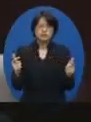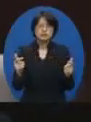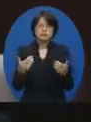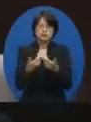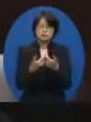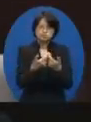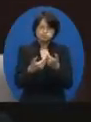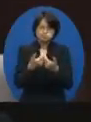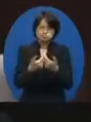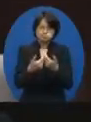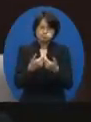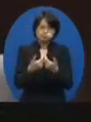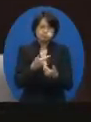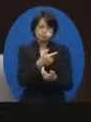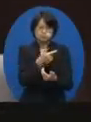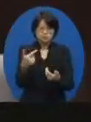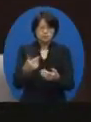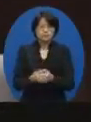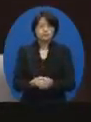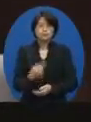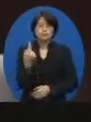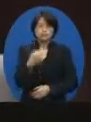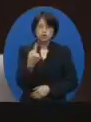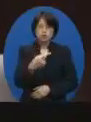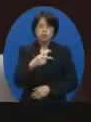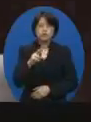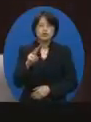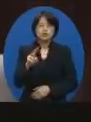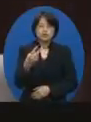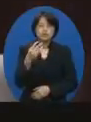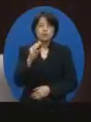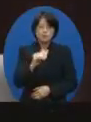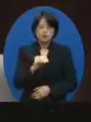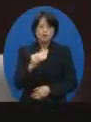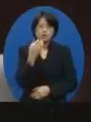여러 갈등에 휩싸였습니다. 1200만 경기도민께